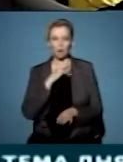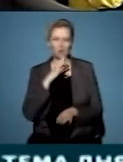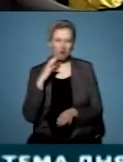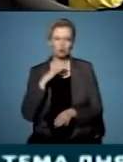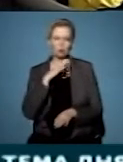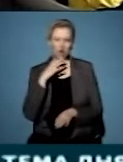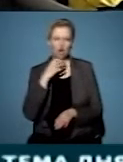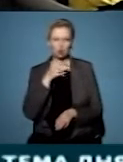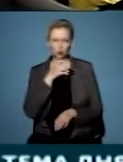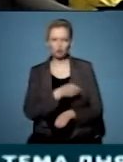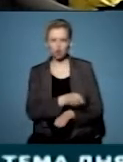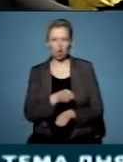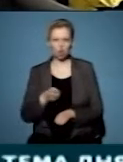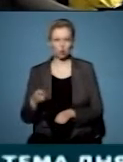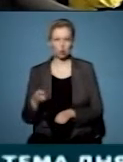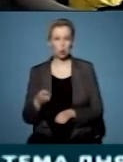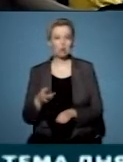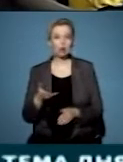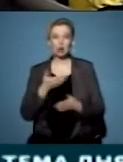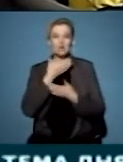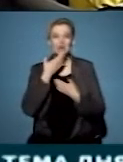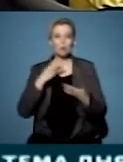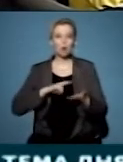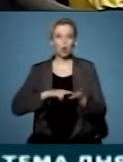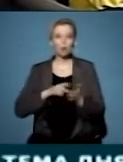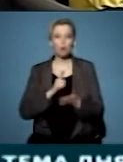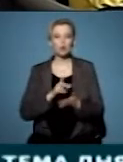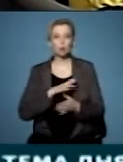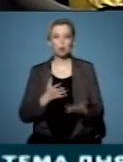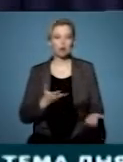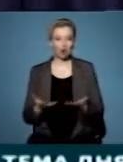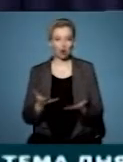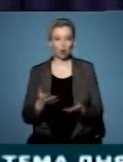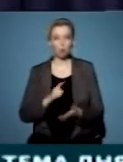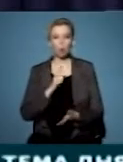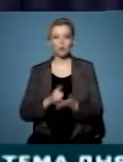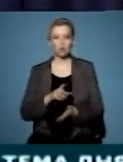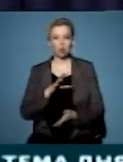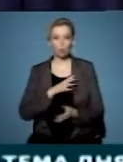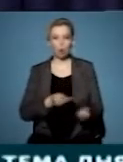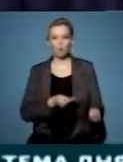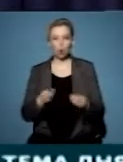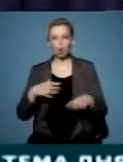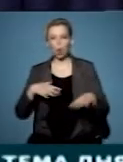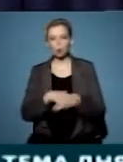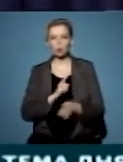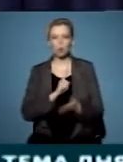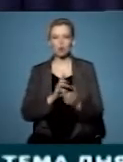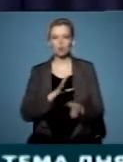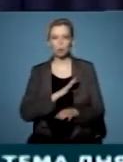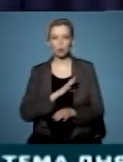багато-багато часу. Тобто немає, концепція має бути яка? Тобто має бути подані розрахунки, має